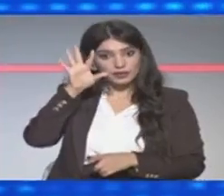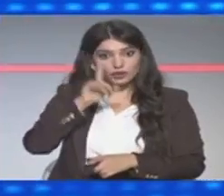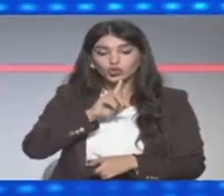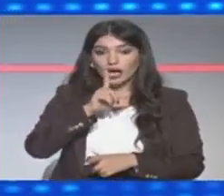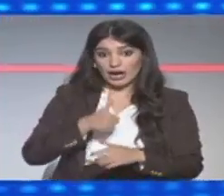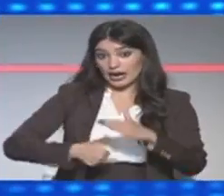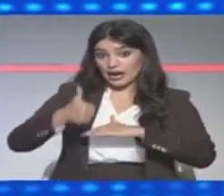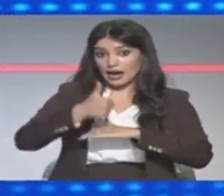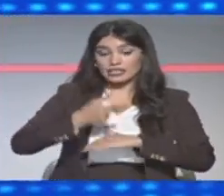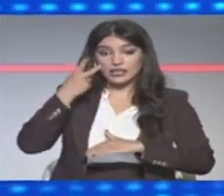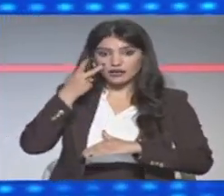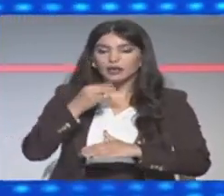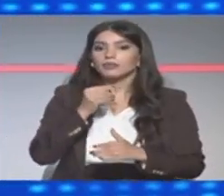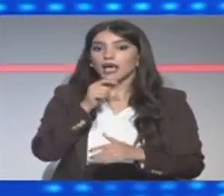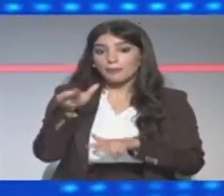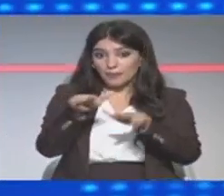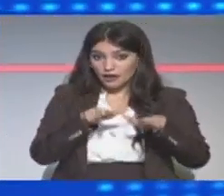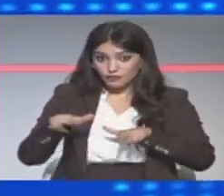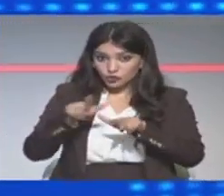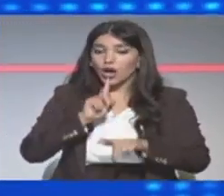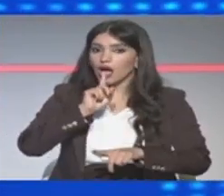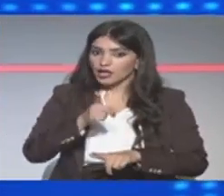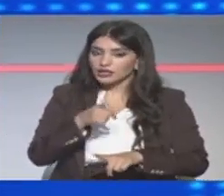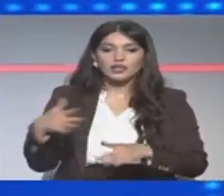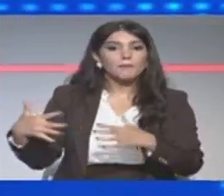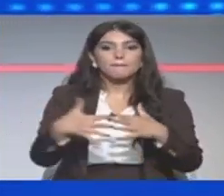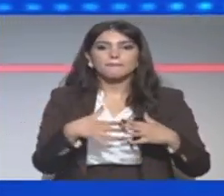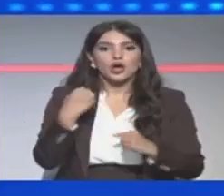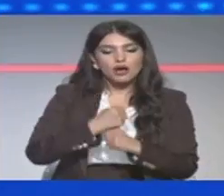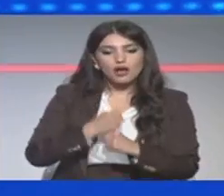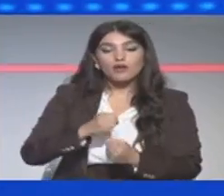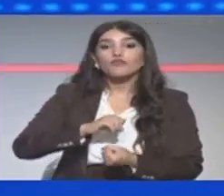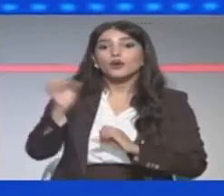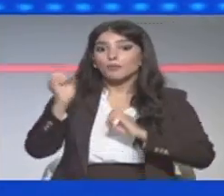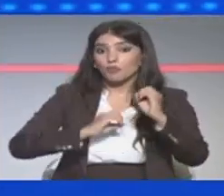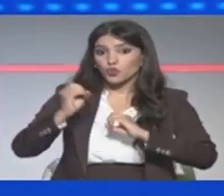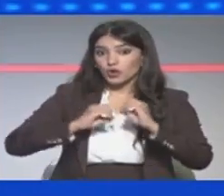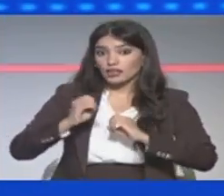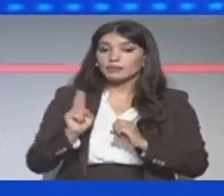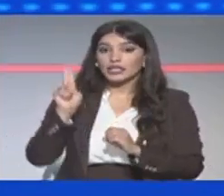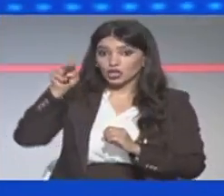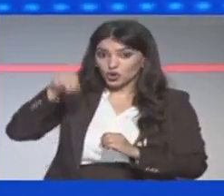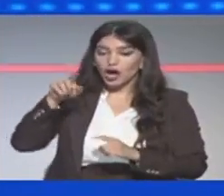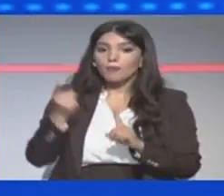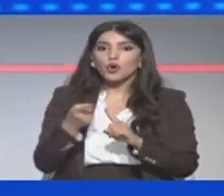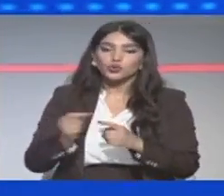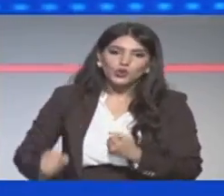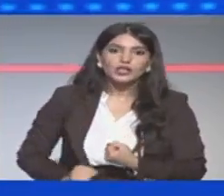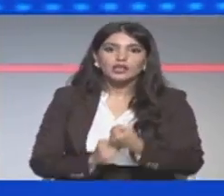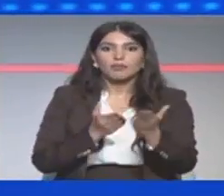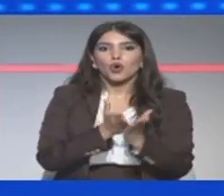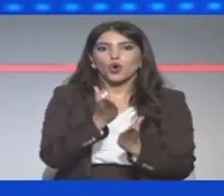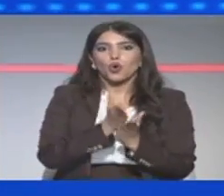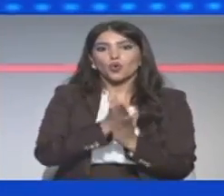كلمته المسجلة أكد رئيس الجمهورية قيس سعيد على مزيد الوحدة في هذه المنظمة الأممية وضرورة دعم الحقوق